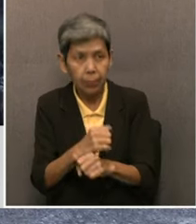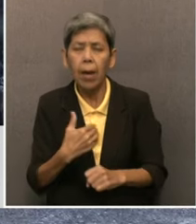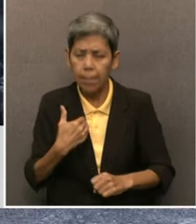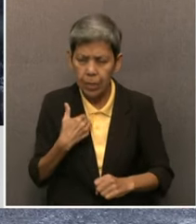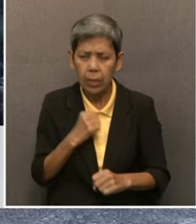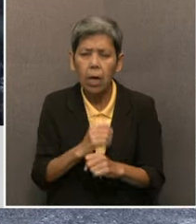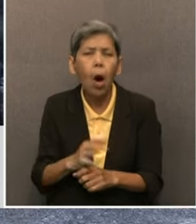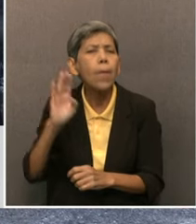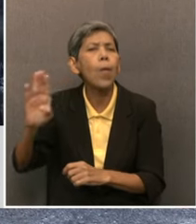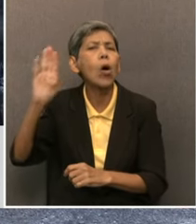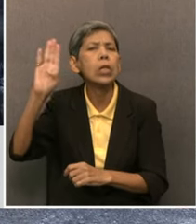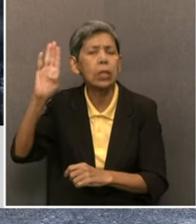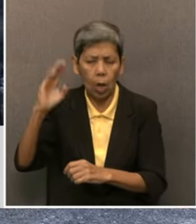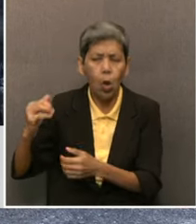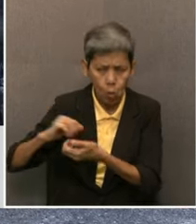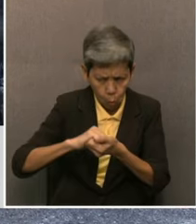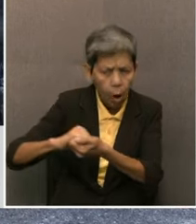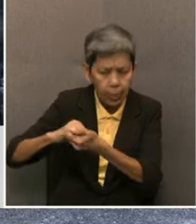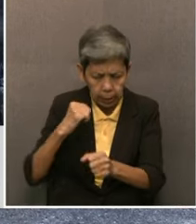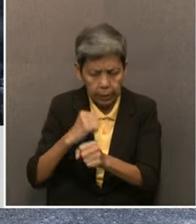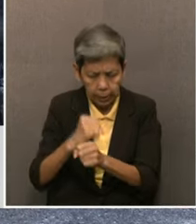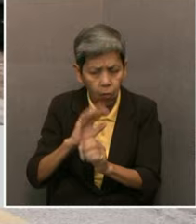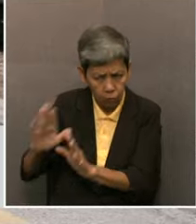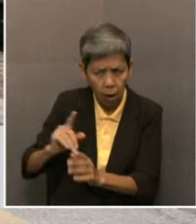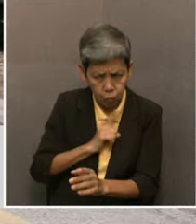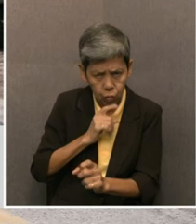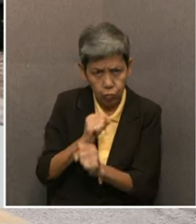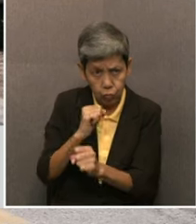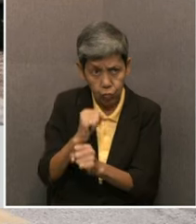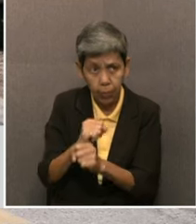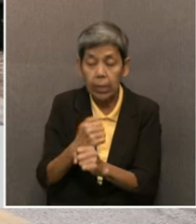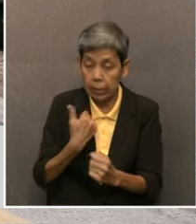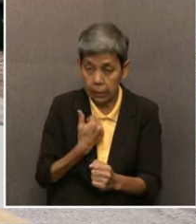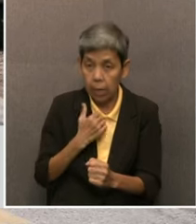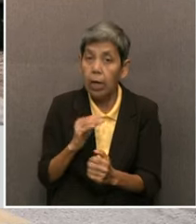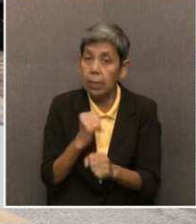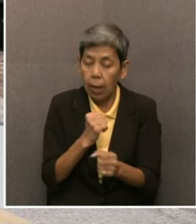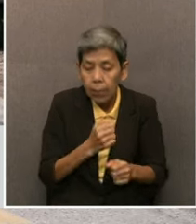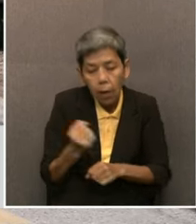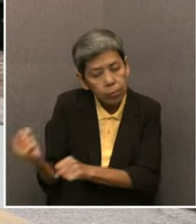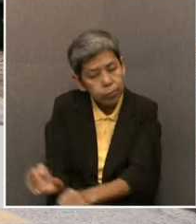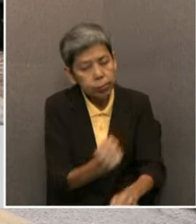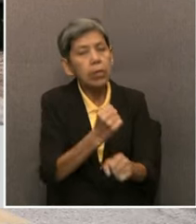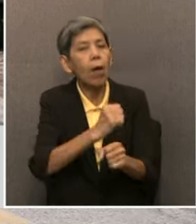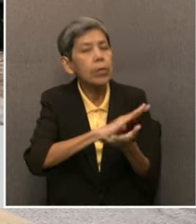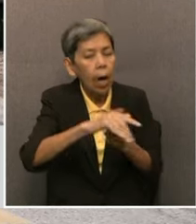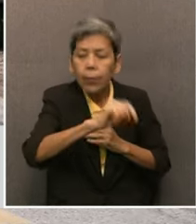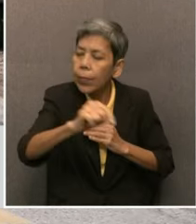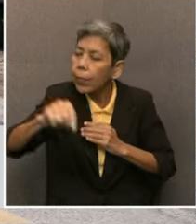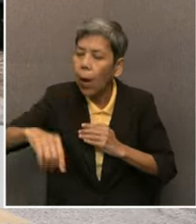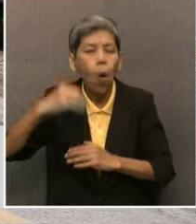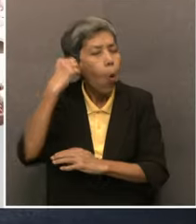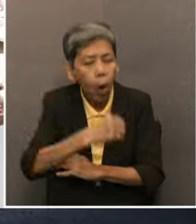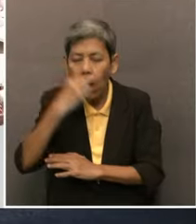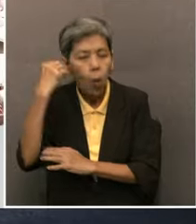การว่าจ้างบริษัทเอกชนร่วมกันจัดเก็บขยะอีกด้วยค่ะซึ่งทางเทศบาลได้เข้าทำความสะอาดพื้นที่ต่างๆในทุกวันตั้ง